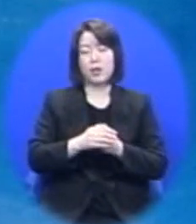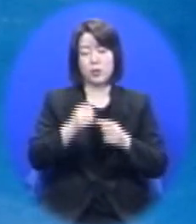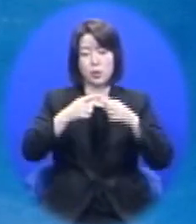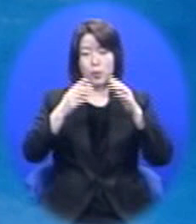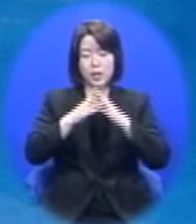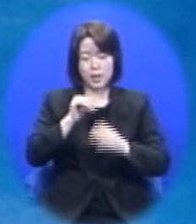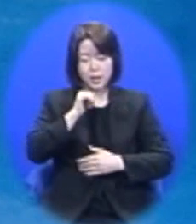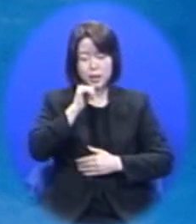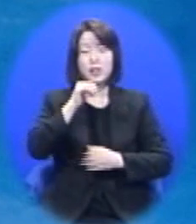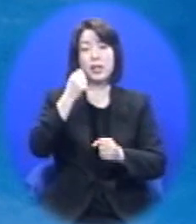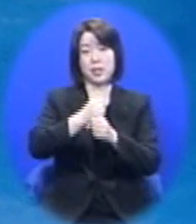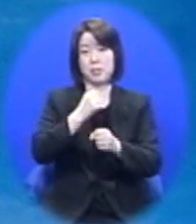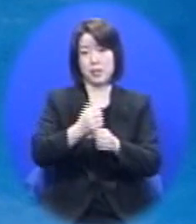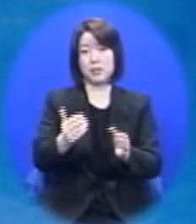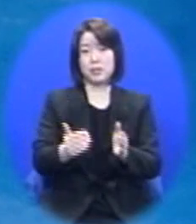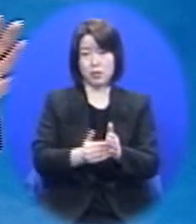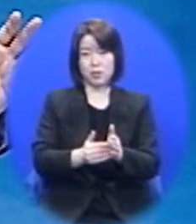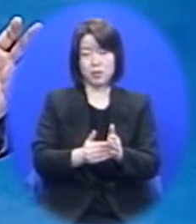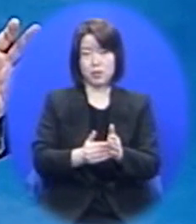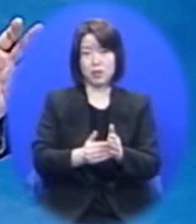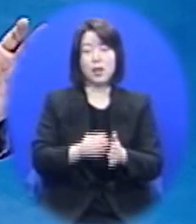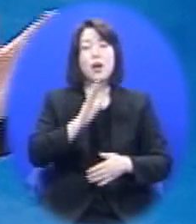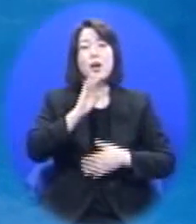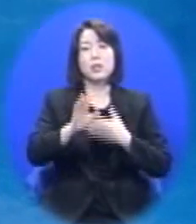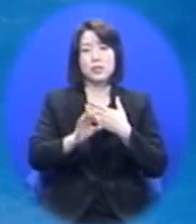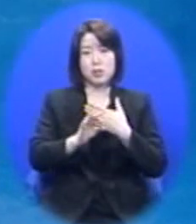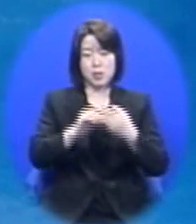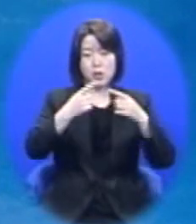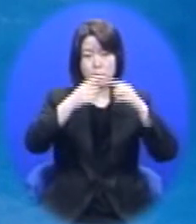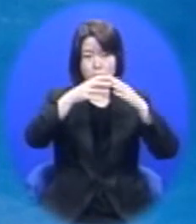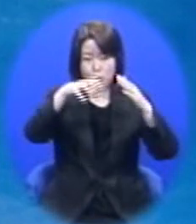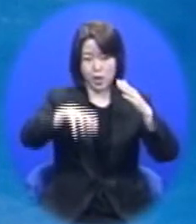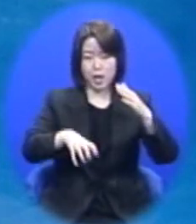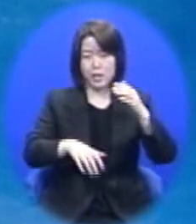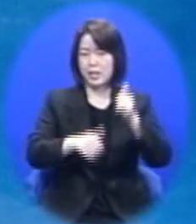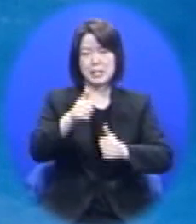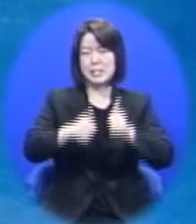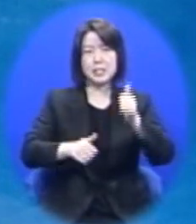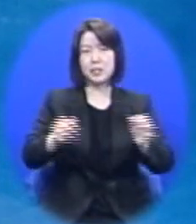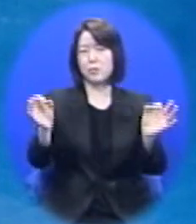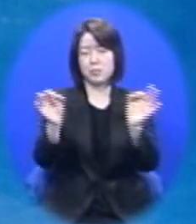만들어버려. 그러면 교회 안에 시험이 없어집니다.